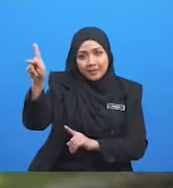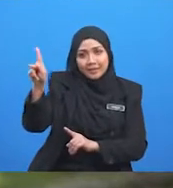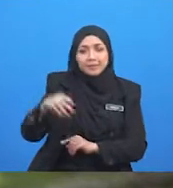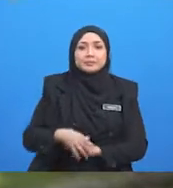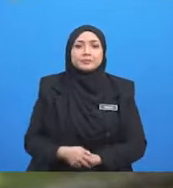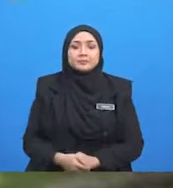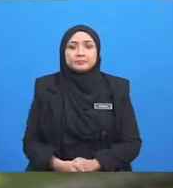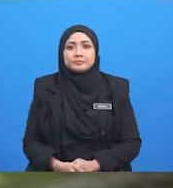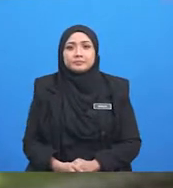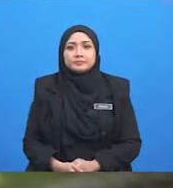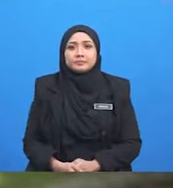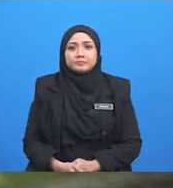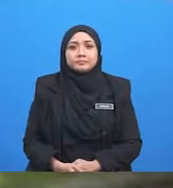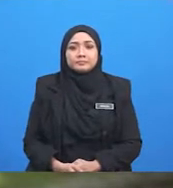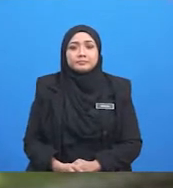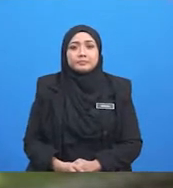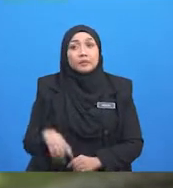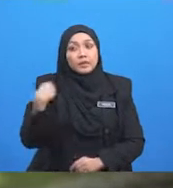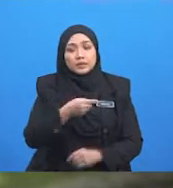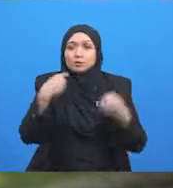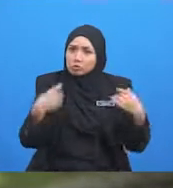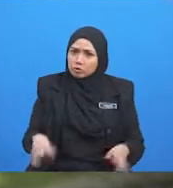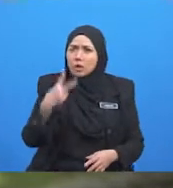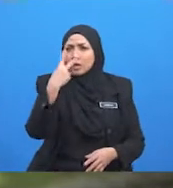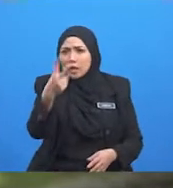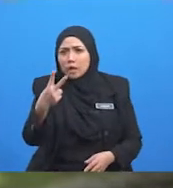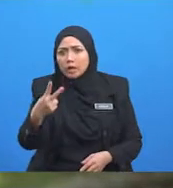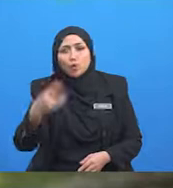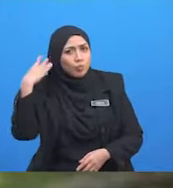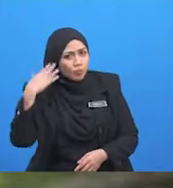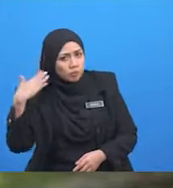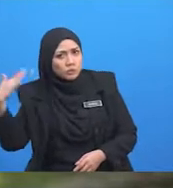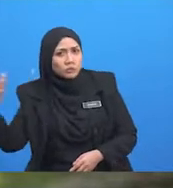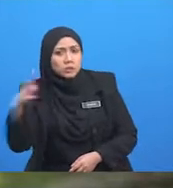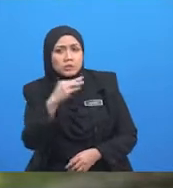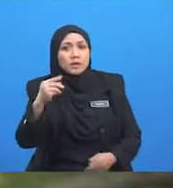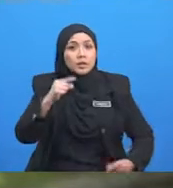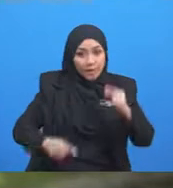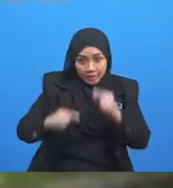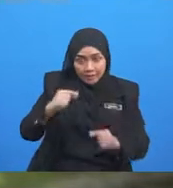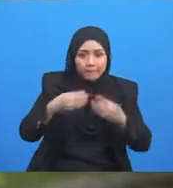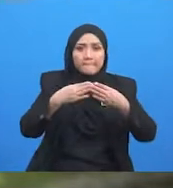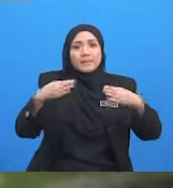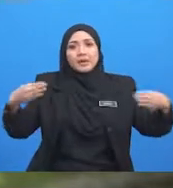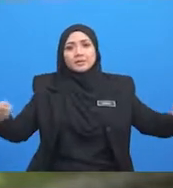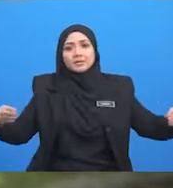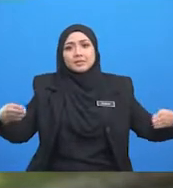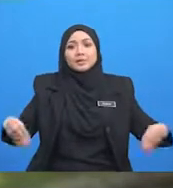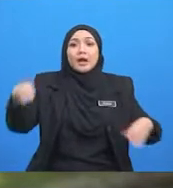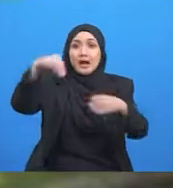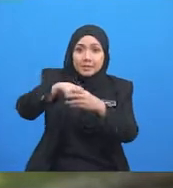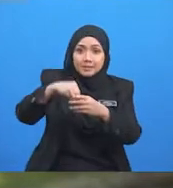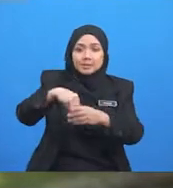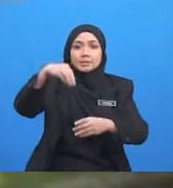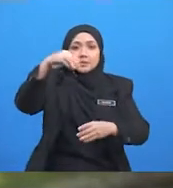Kita telah selesai melihat unsur bunyi dan gaya bahasa yang terkandung